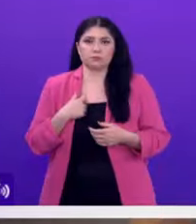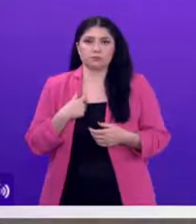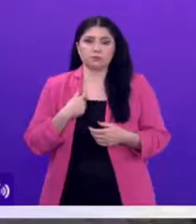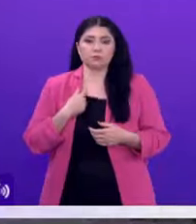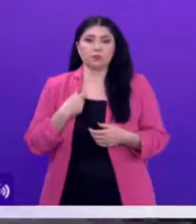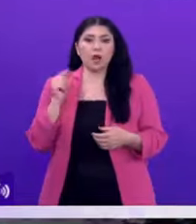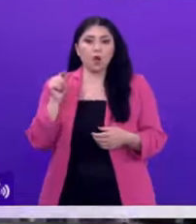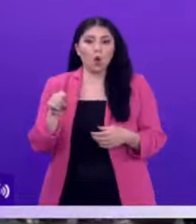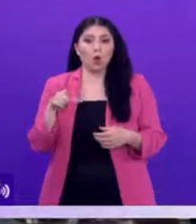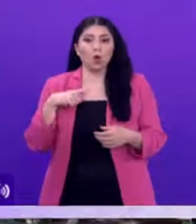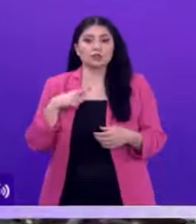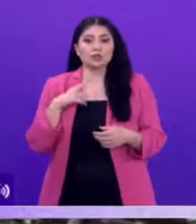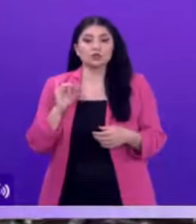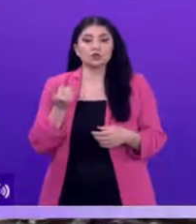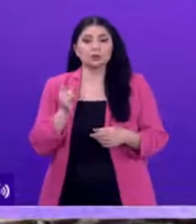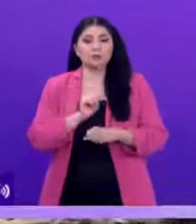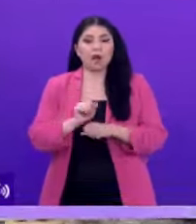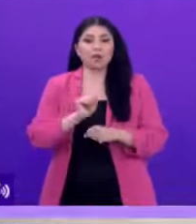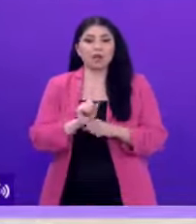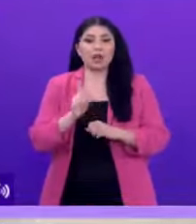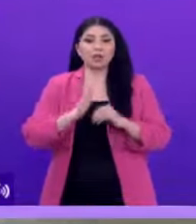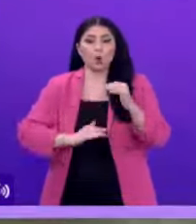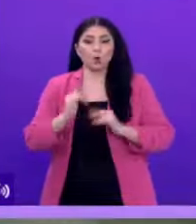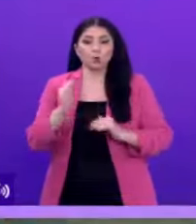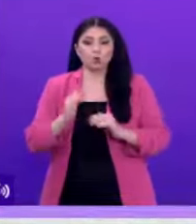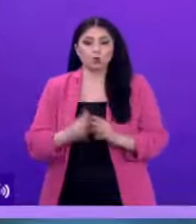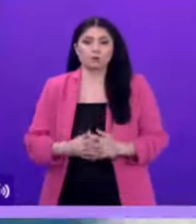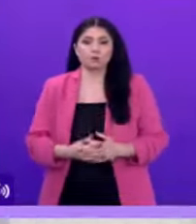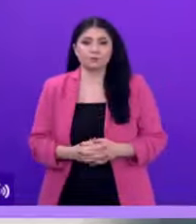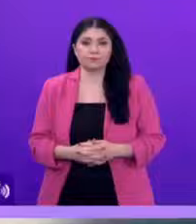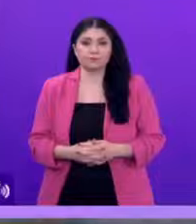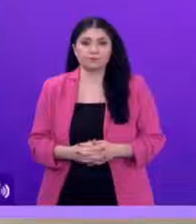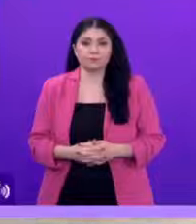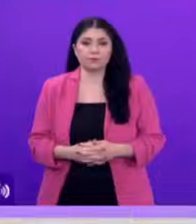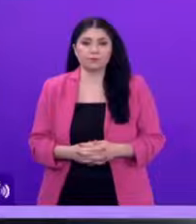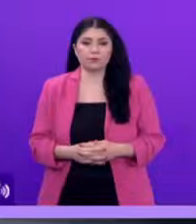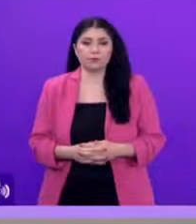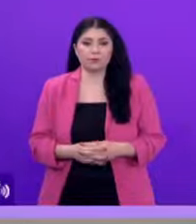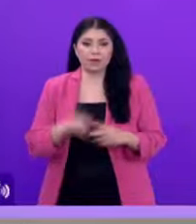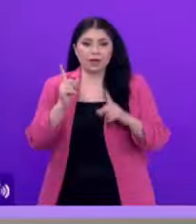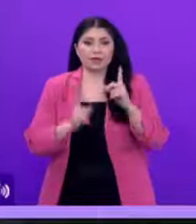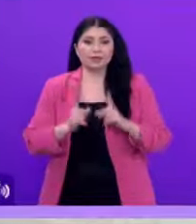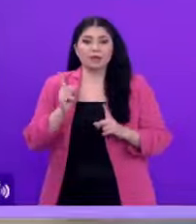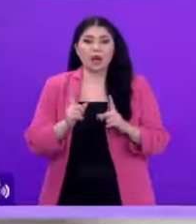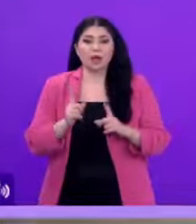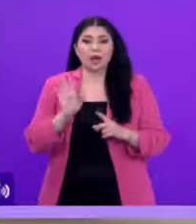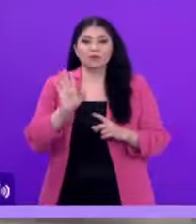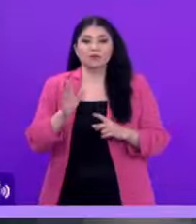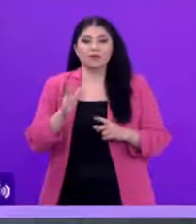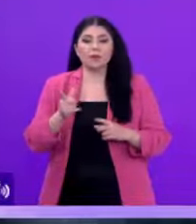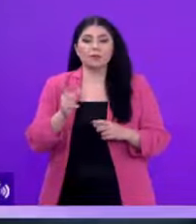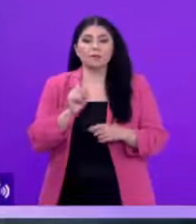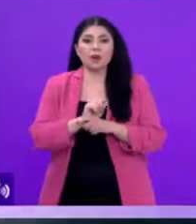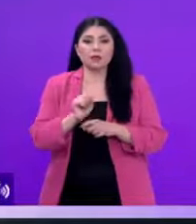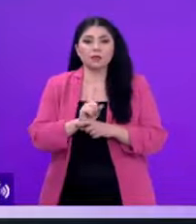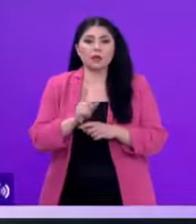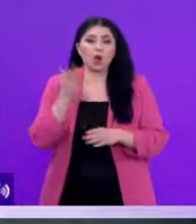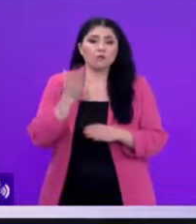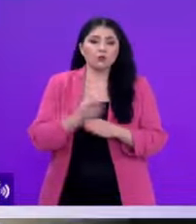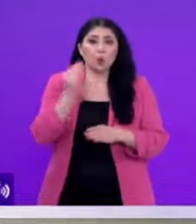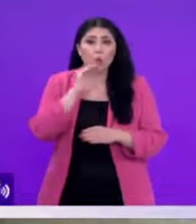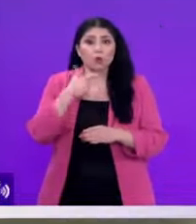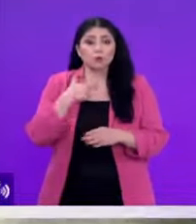află și foarte multe materiale de construcție. În cazul în care un astfel de material cade pe un om, este foarte posibil